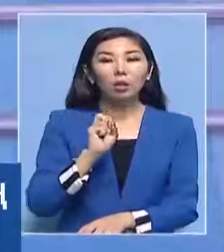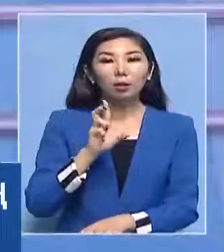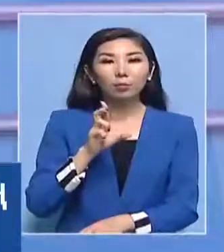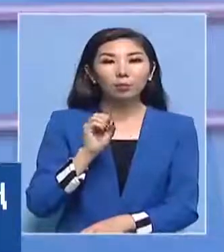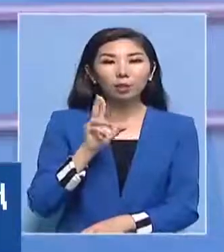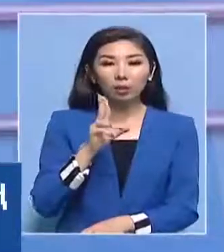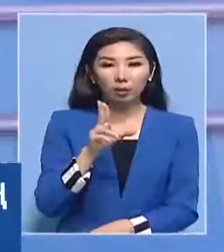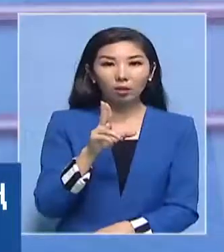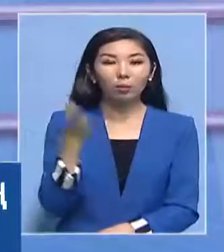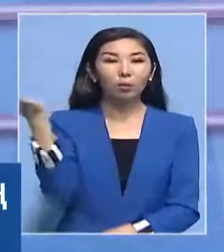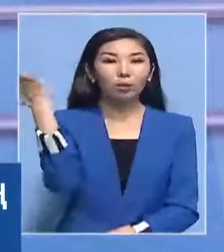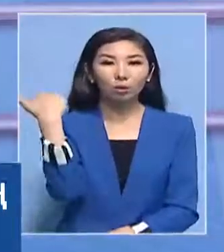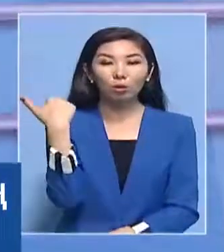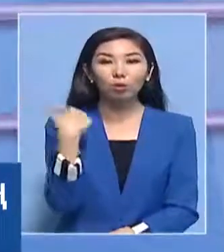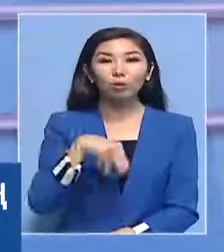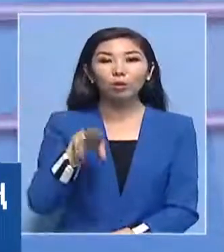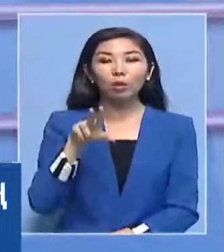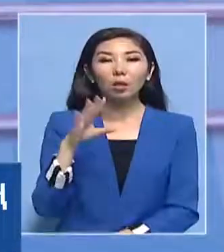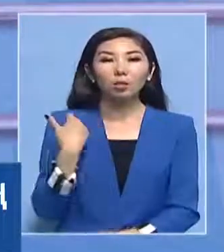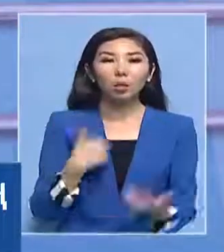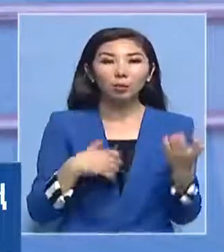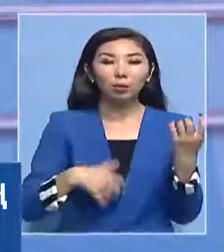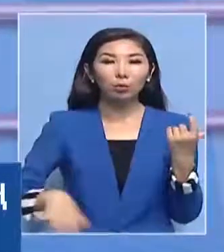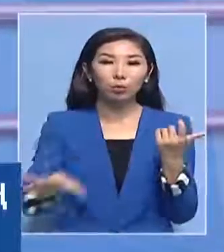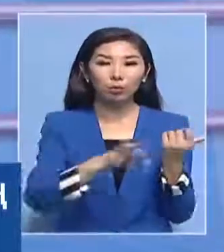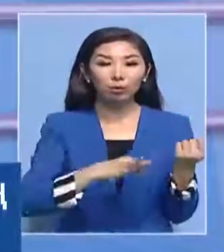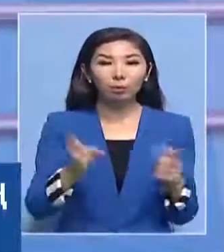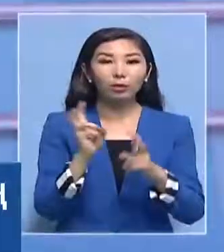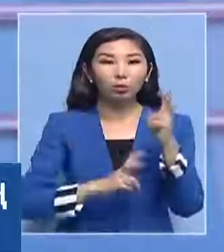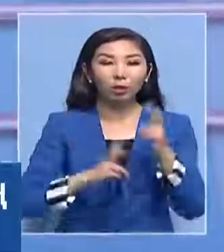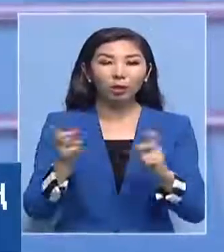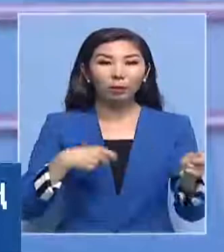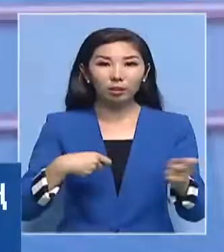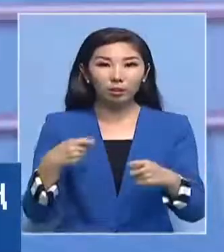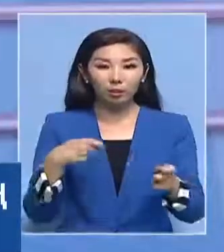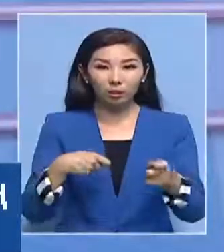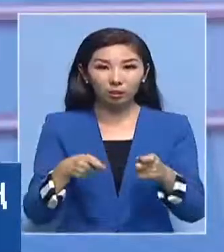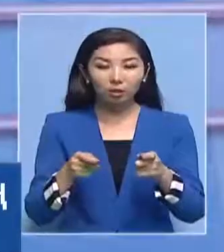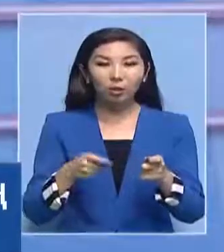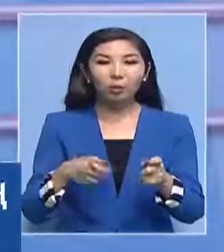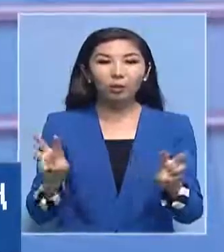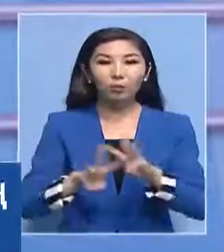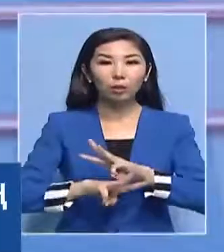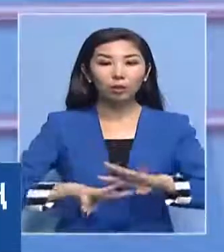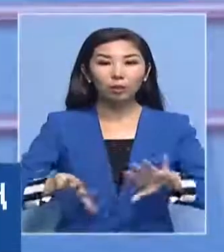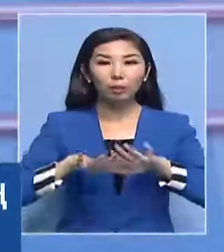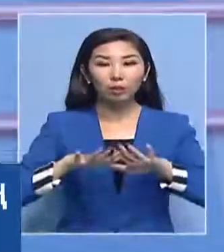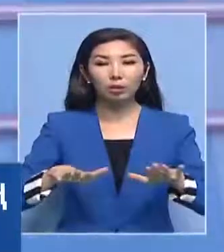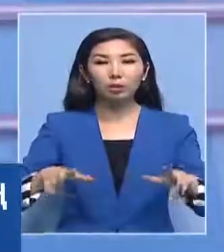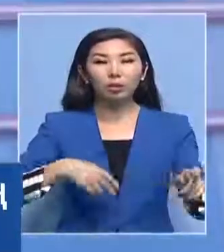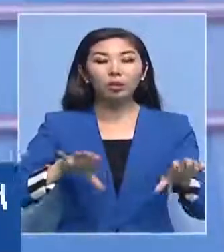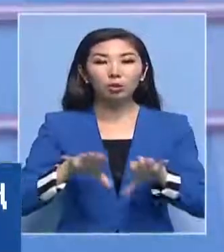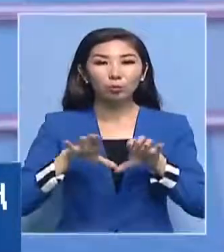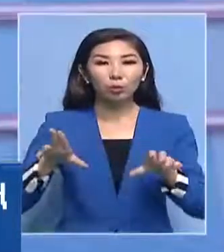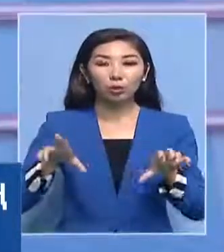менің әріптесім, бұрынғы Жамбыл облысының кәсіподақтарының төрағасы, қазір мәжілістің депутаты, сол кісінің